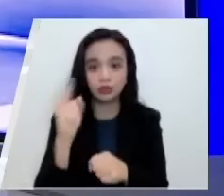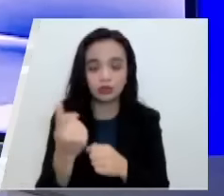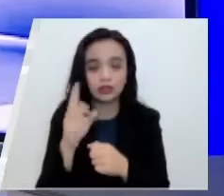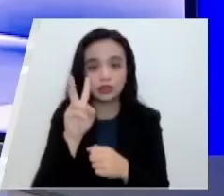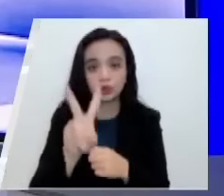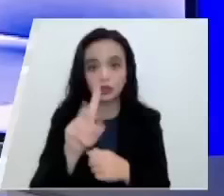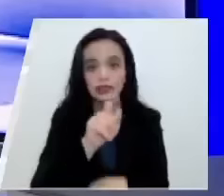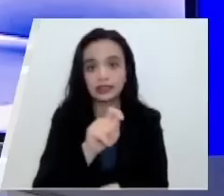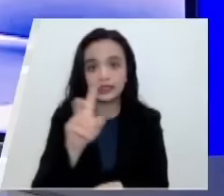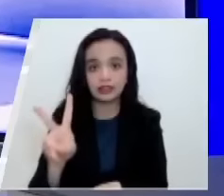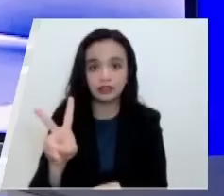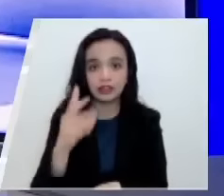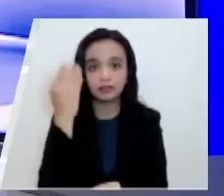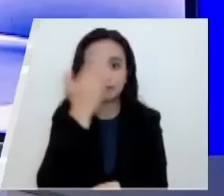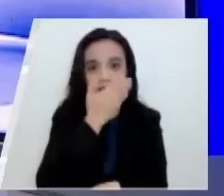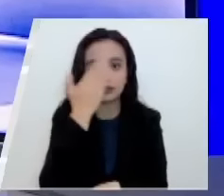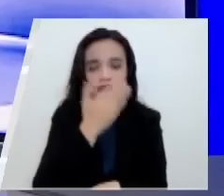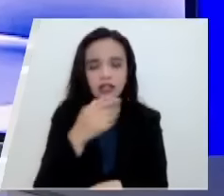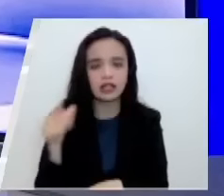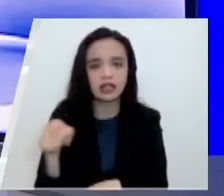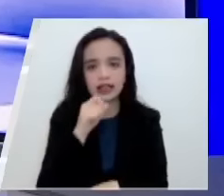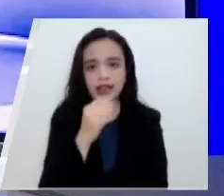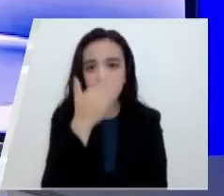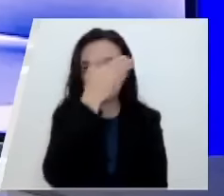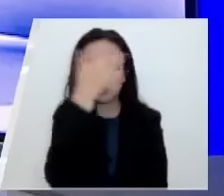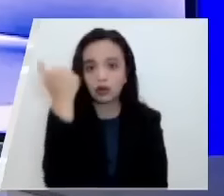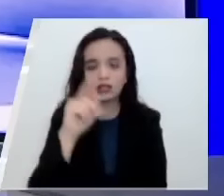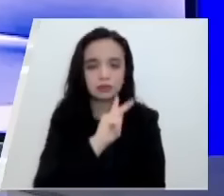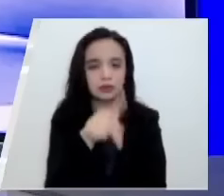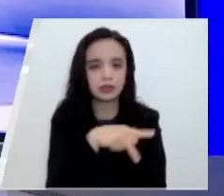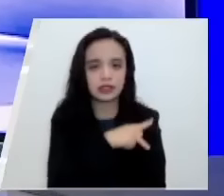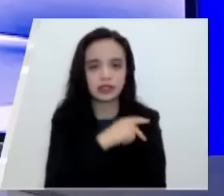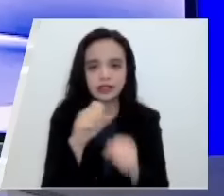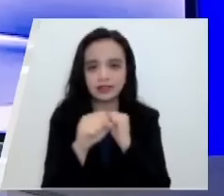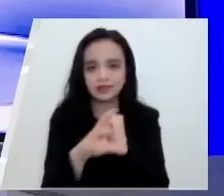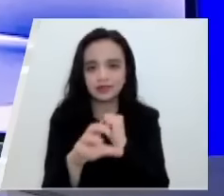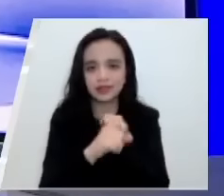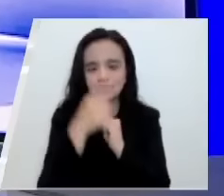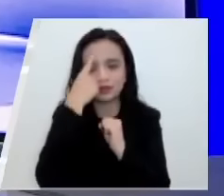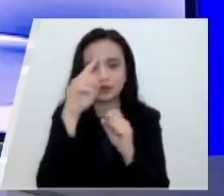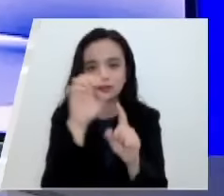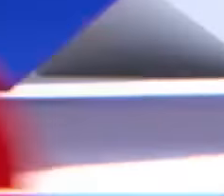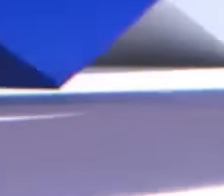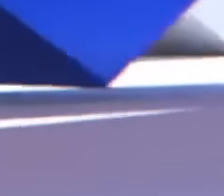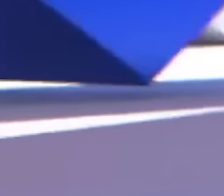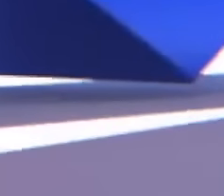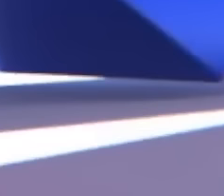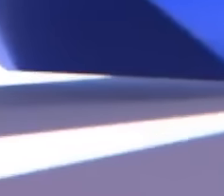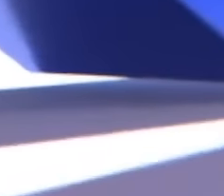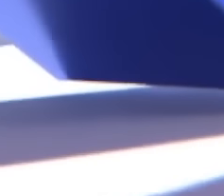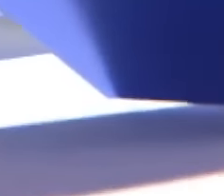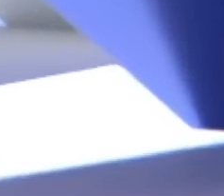pagbibidahan, di rin niya nakakalimutan ang personal advocacy para sa kalikasan. Makichika kay Aubrey Carampel.